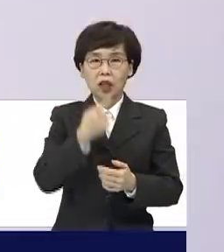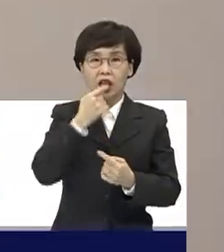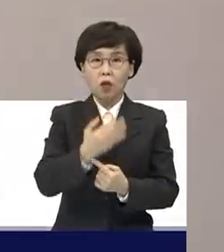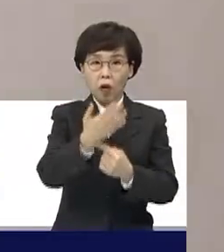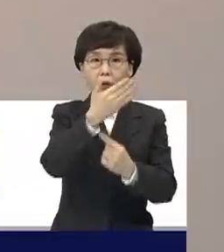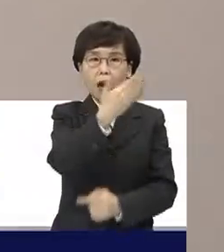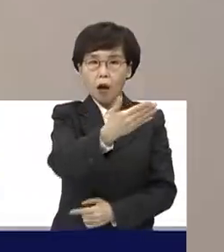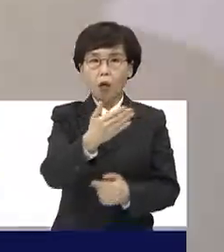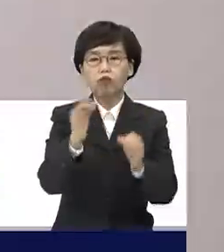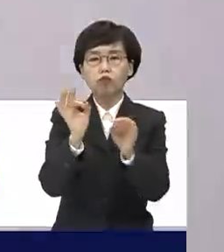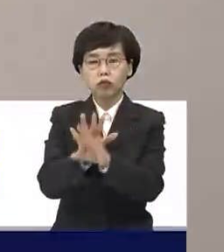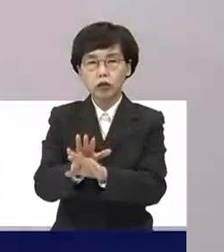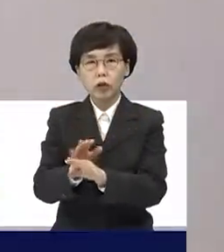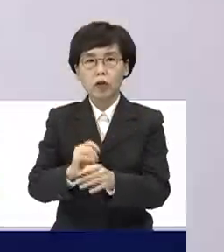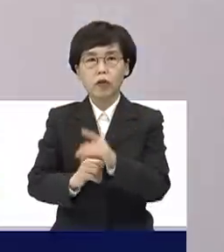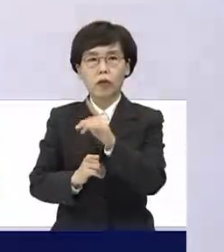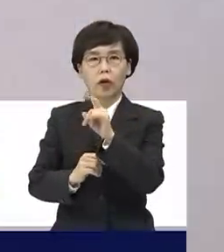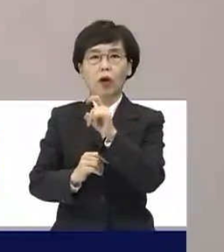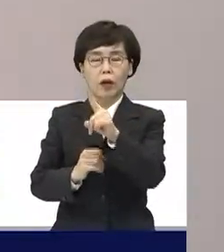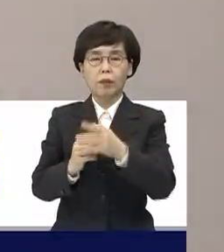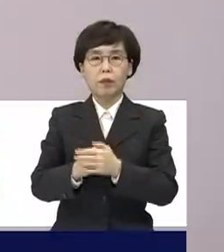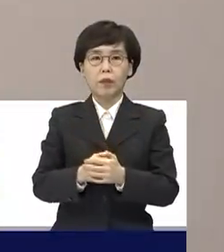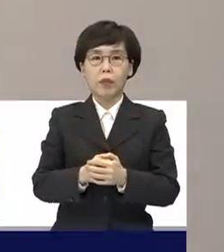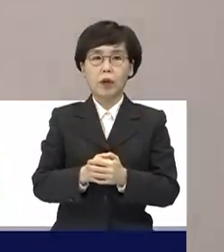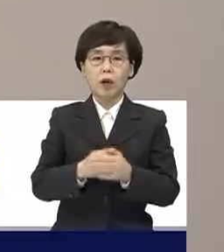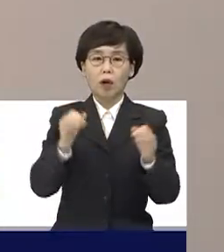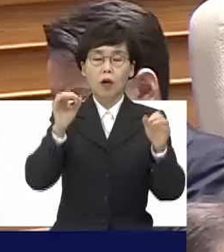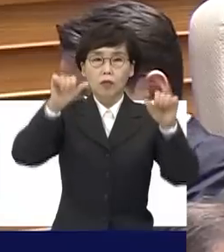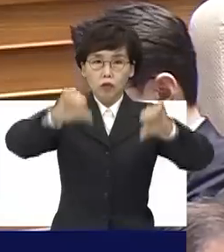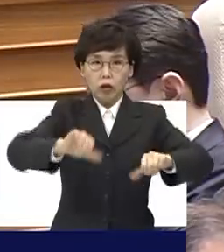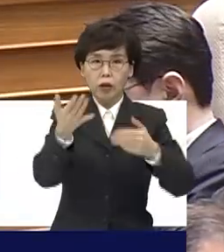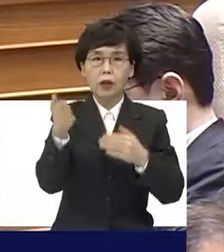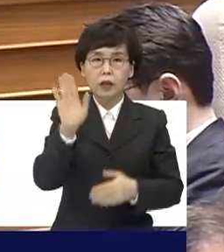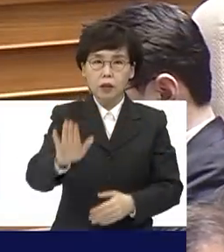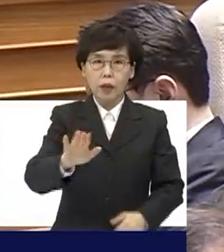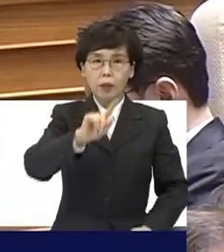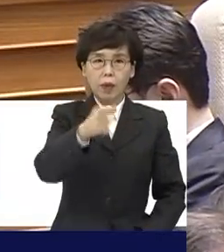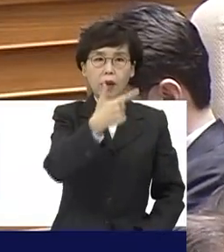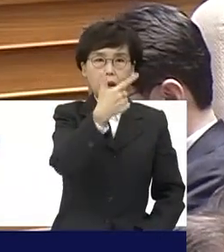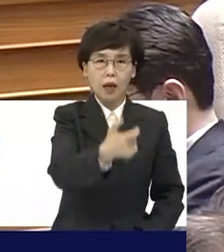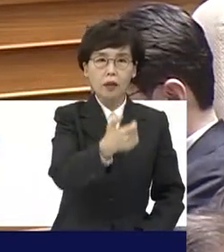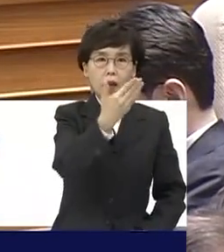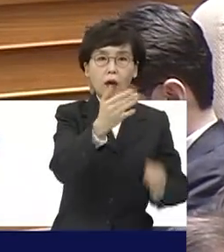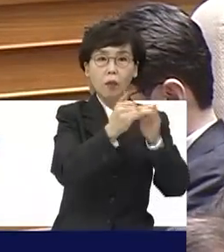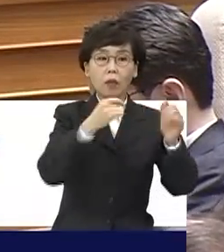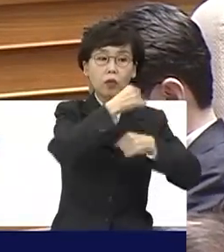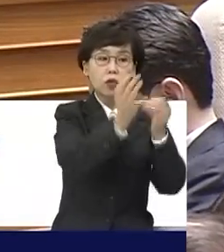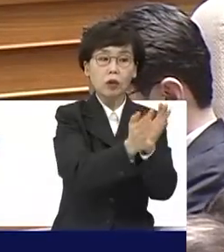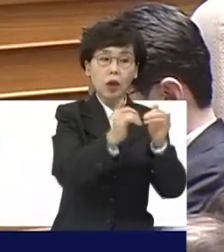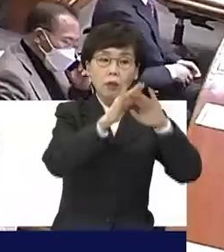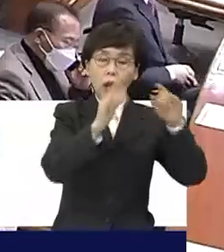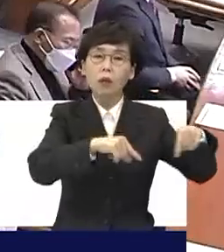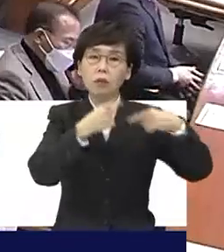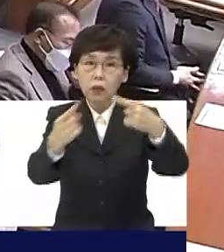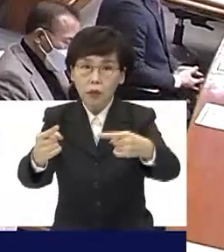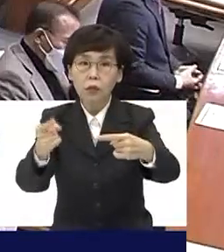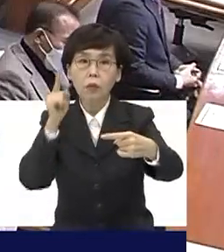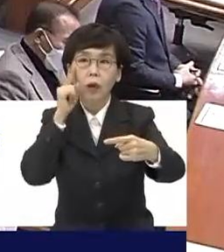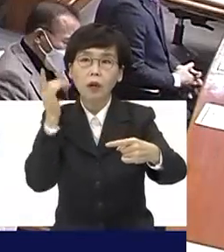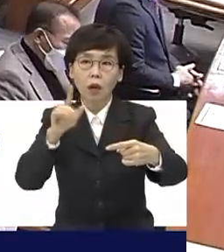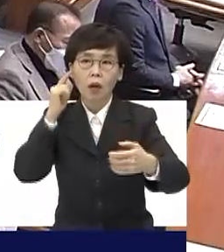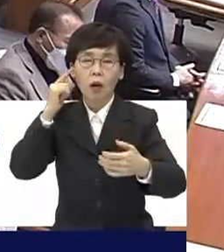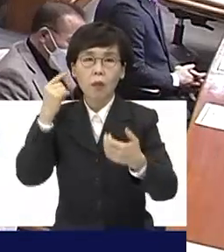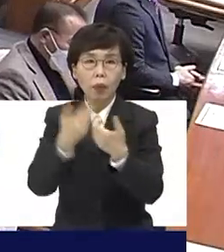9표, 무효는 11표 나왔습니다. 부결이 되긴 했지만 169명의 민주당 의원들이 모두 참석했는데